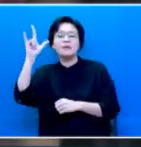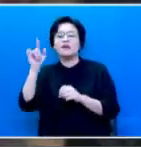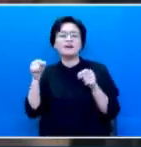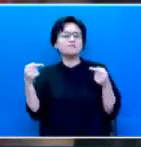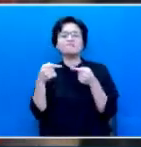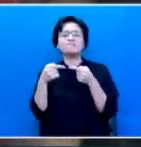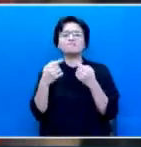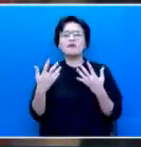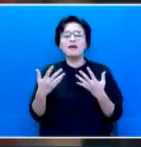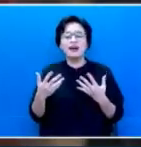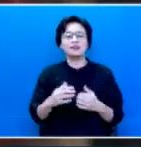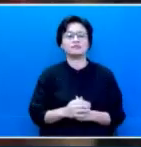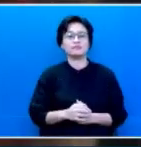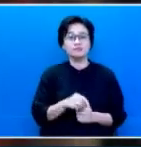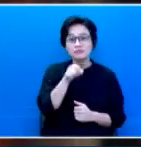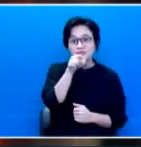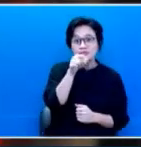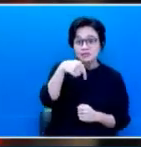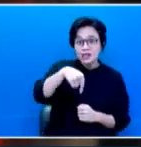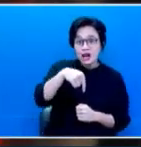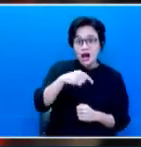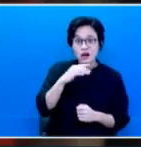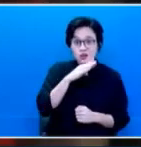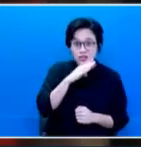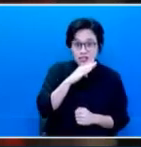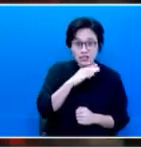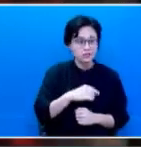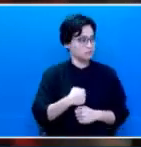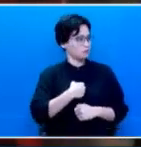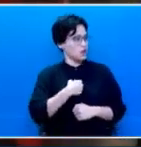yang dulunya merah terus sekarang kuning Memangnya saya